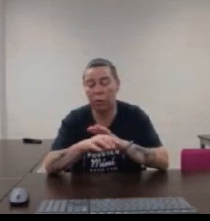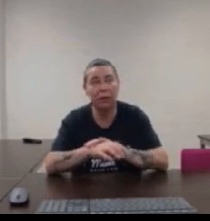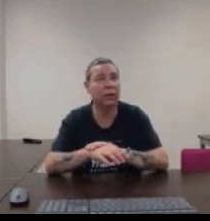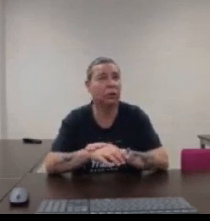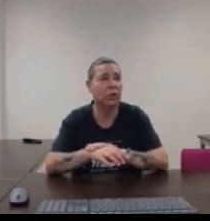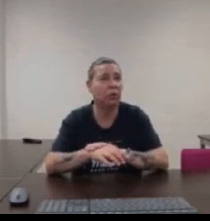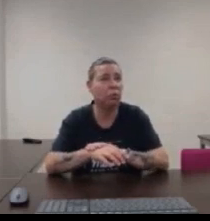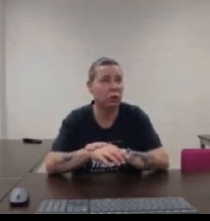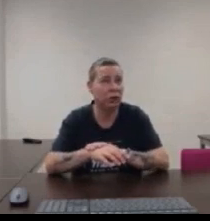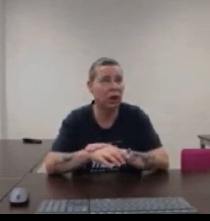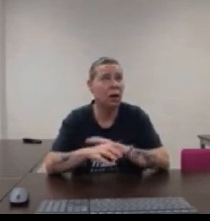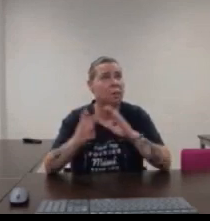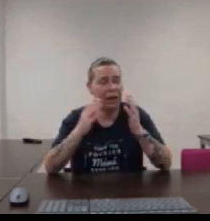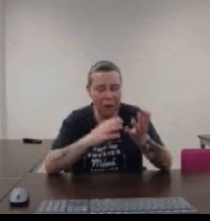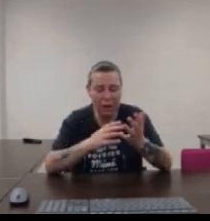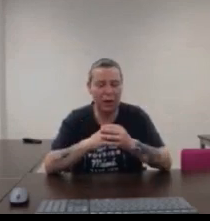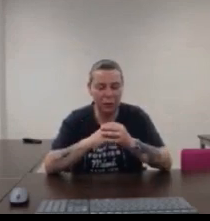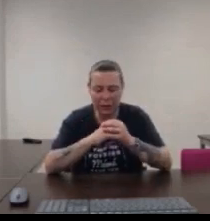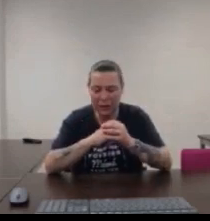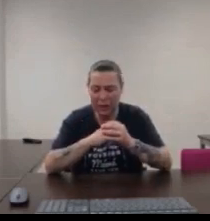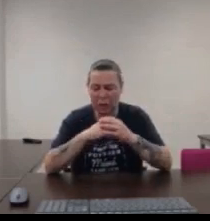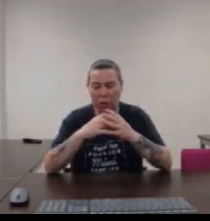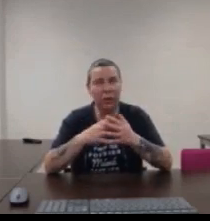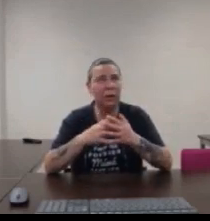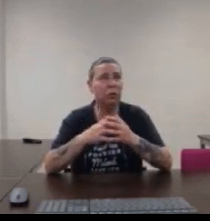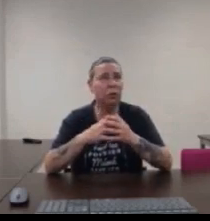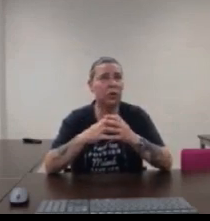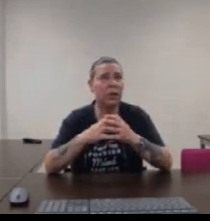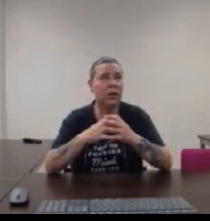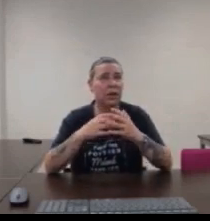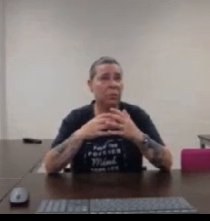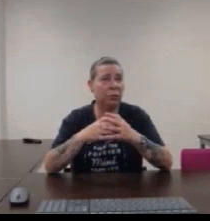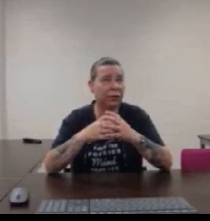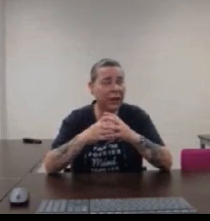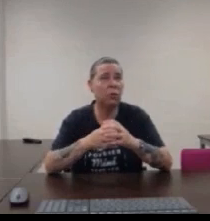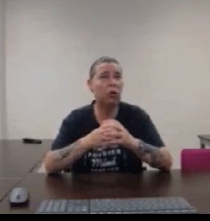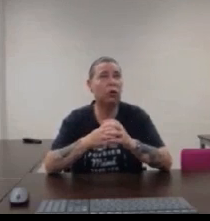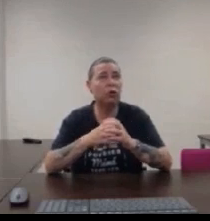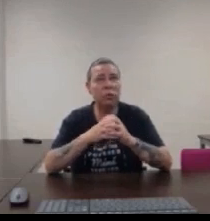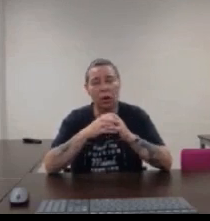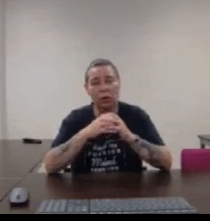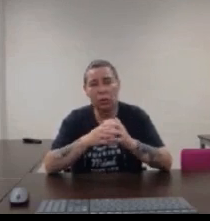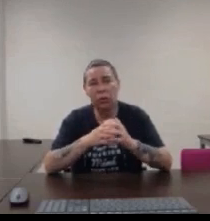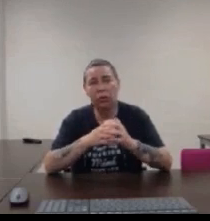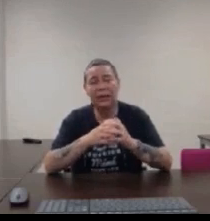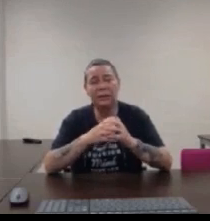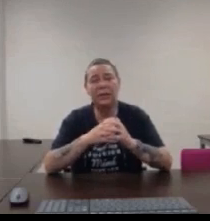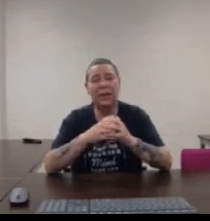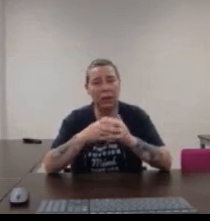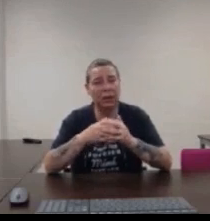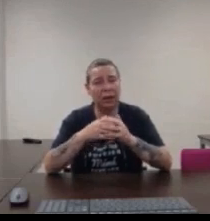sachant qu'on peut avoir des tendinites du poignet aussi, mais comme elle vous l'a aussi dit, une des pathologies les plus fréquemment reconnues